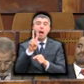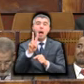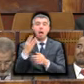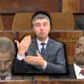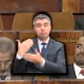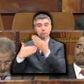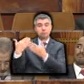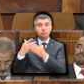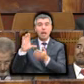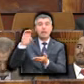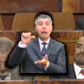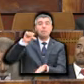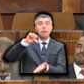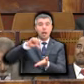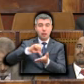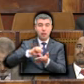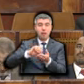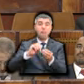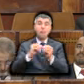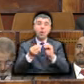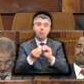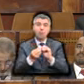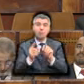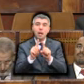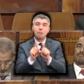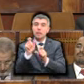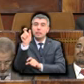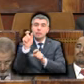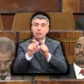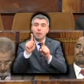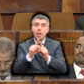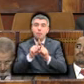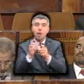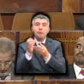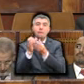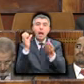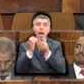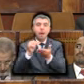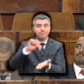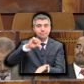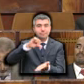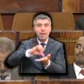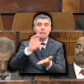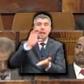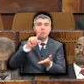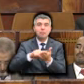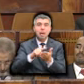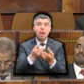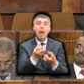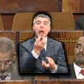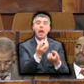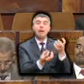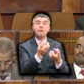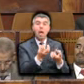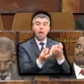بعملة مقاطعة الفداء مر السلطان بين السكان وبين هؤلاء المهاجرين، وصل في حده الأقصى إلى إضرام النار فيما كان